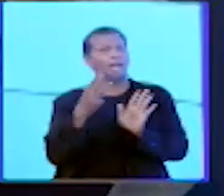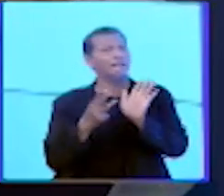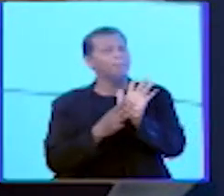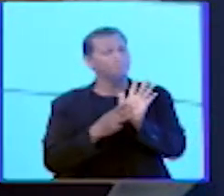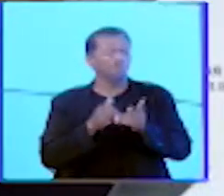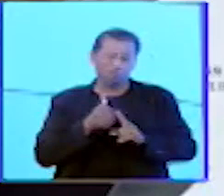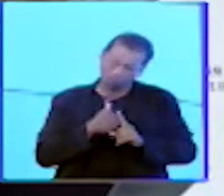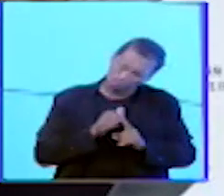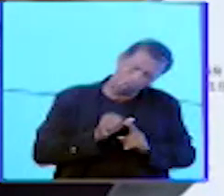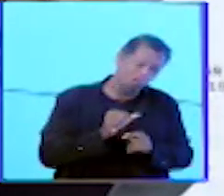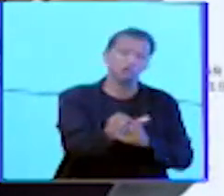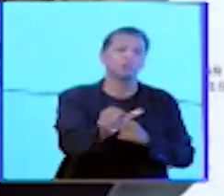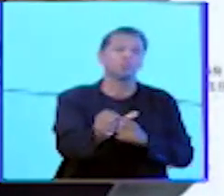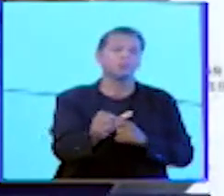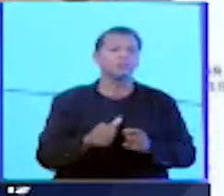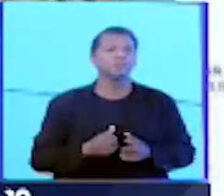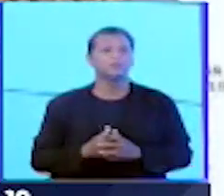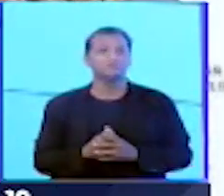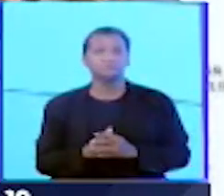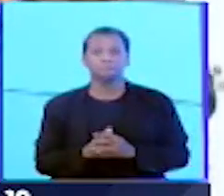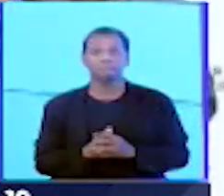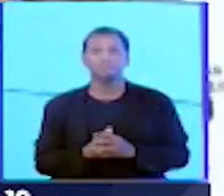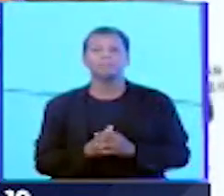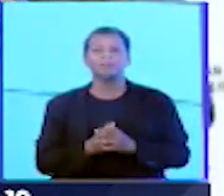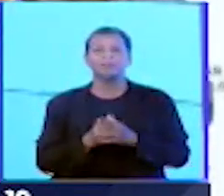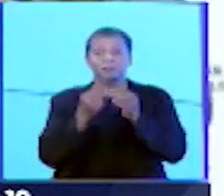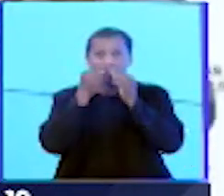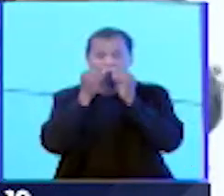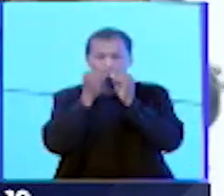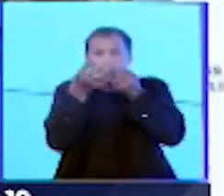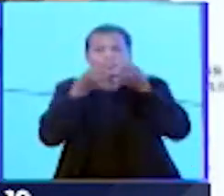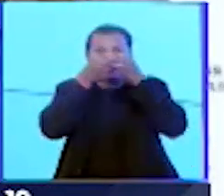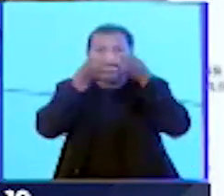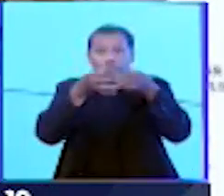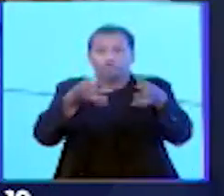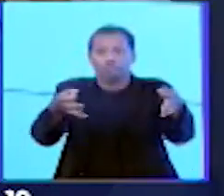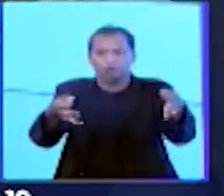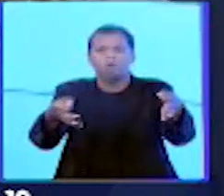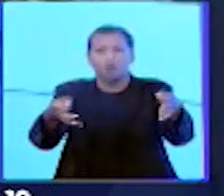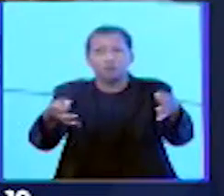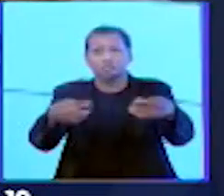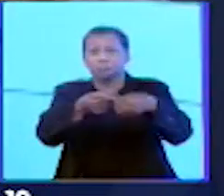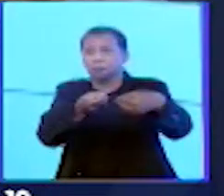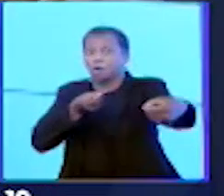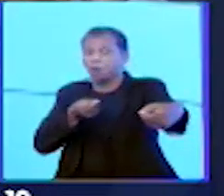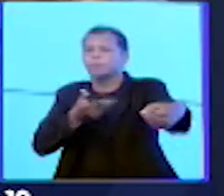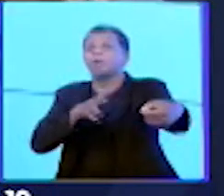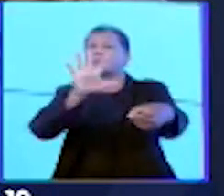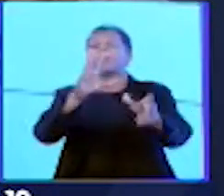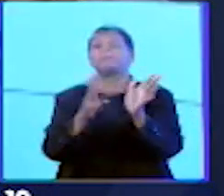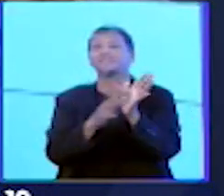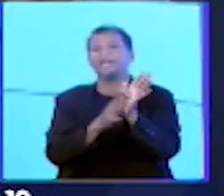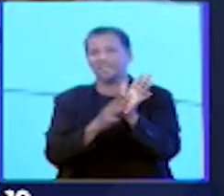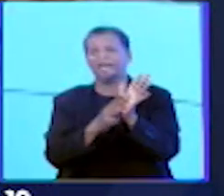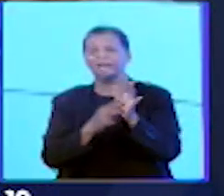Ingat ya Bapak Ibu ya, droplets itu bisa menjangkau beberapa meter sampai ke orang lain. Maka menjaga jarak antara